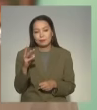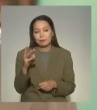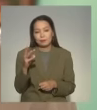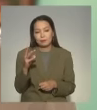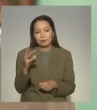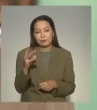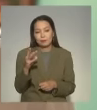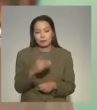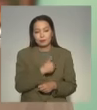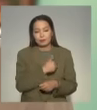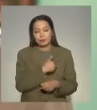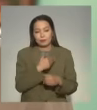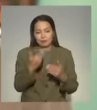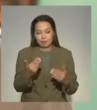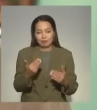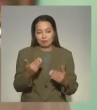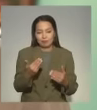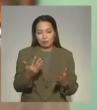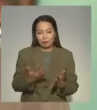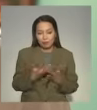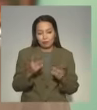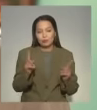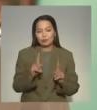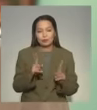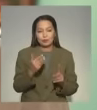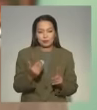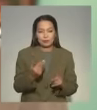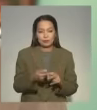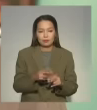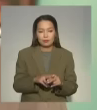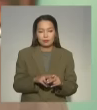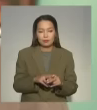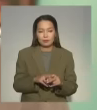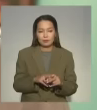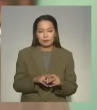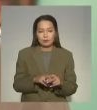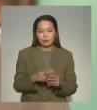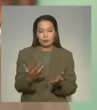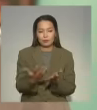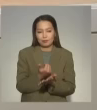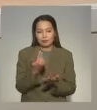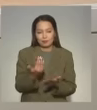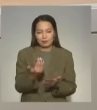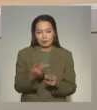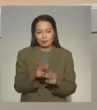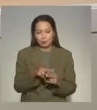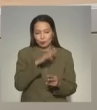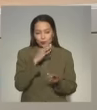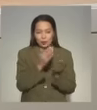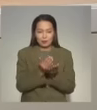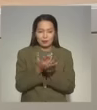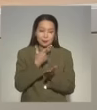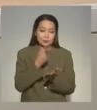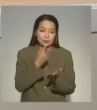Модель сделана 1-200. Это значит, что если здесь раз увеличить, то получается настоящий корабль. В коллекции